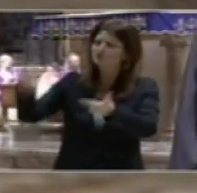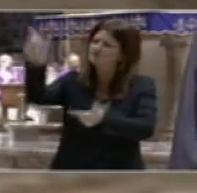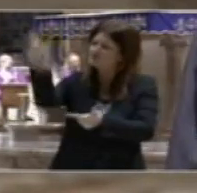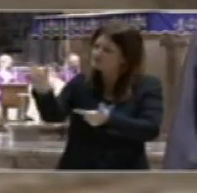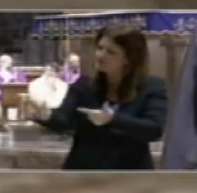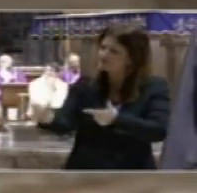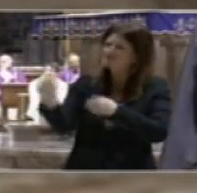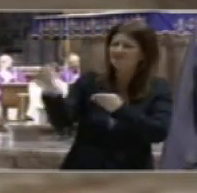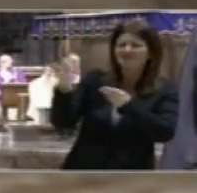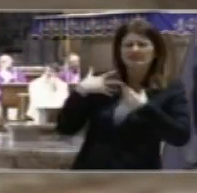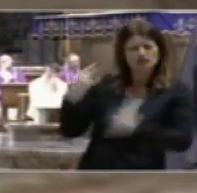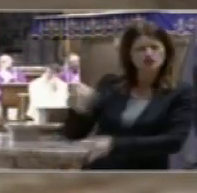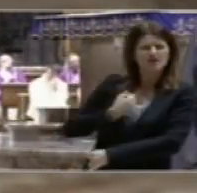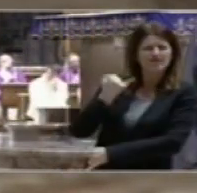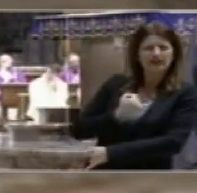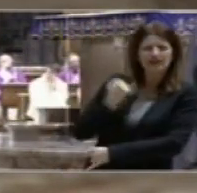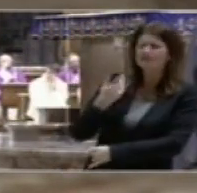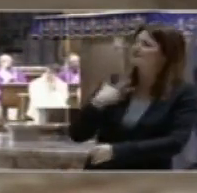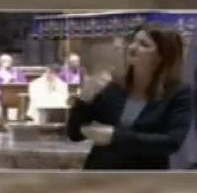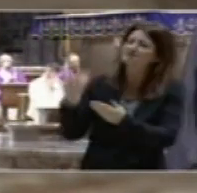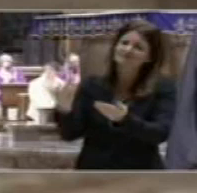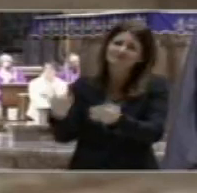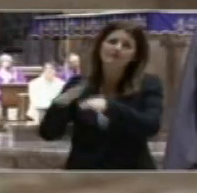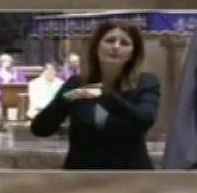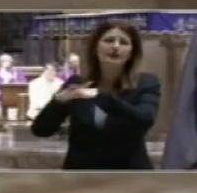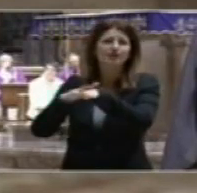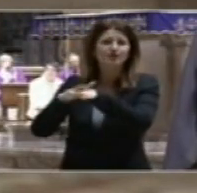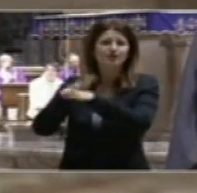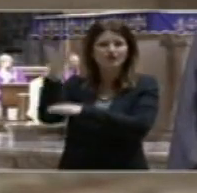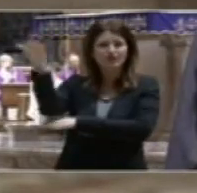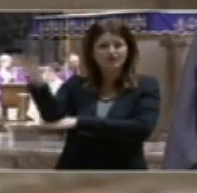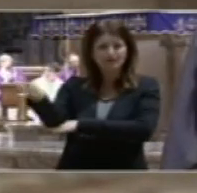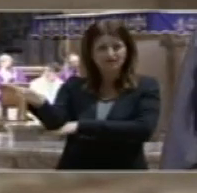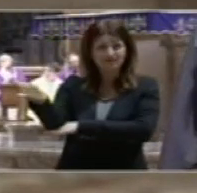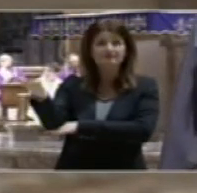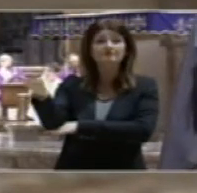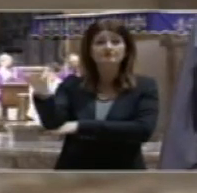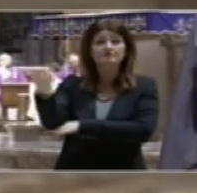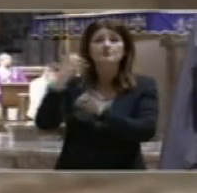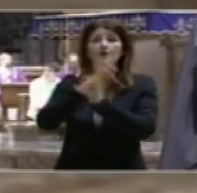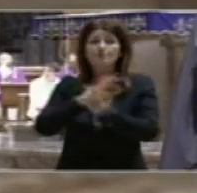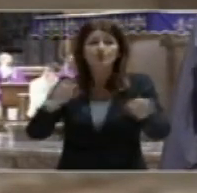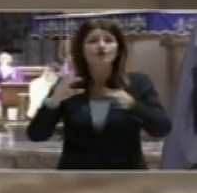fa soffrire. Sono pronti alla solidarietà,